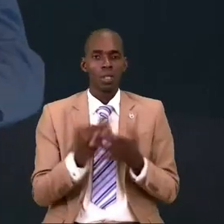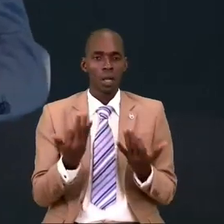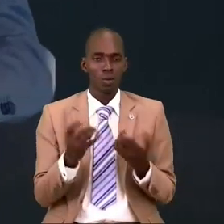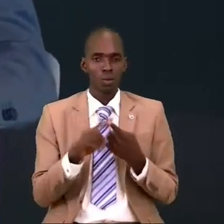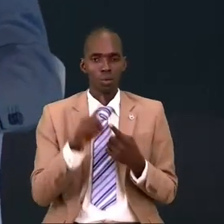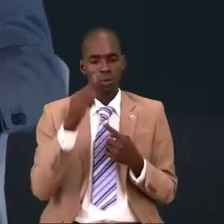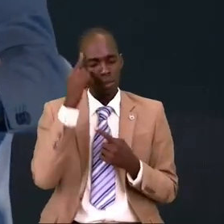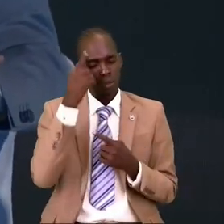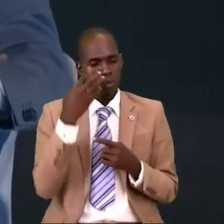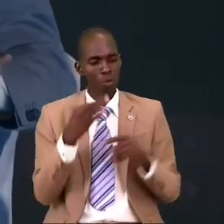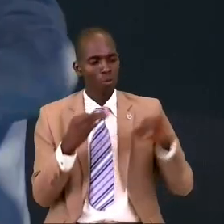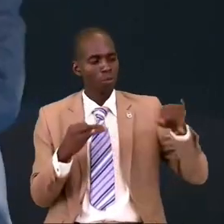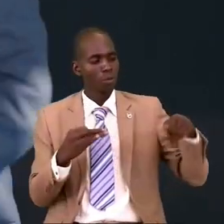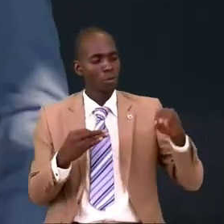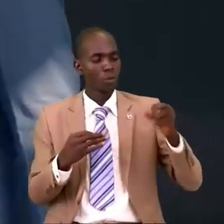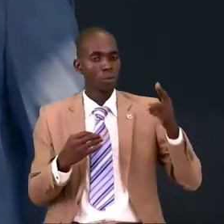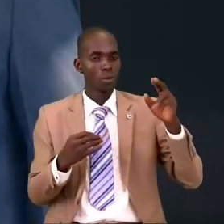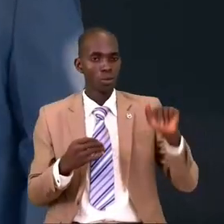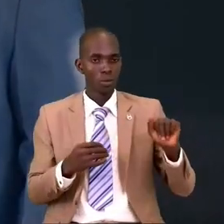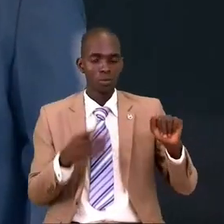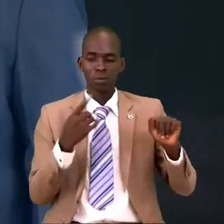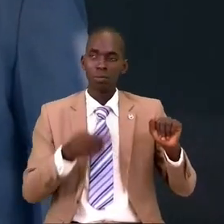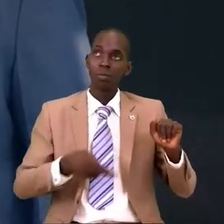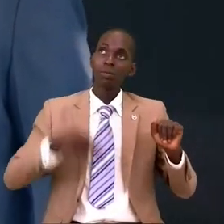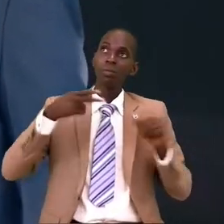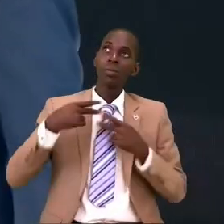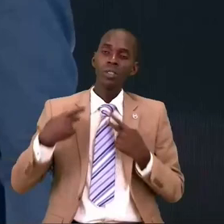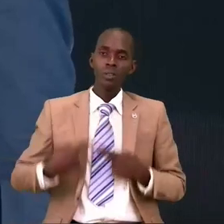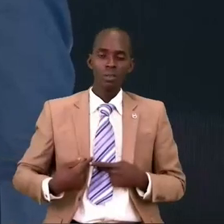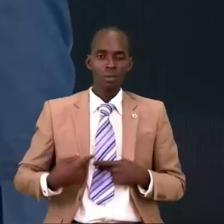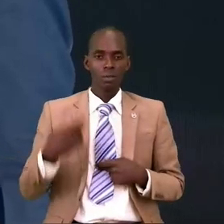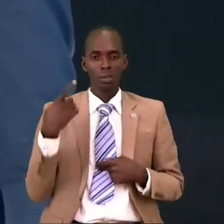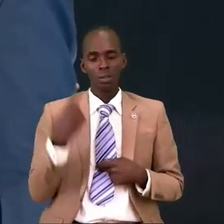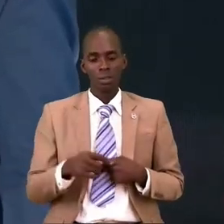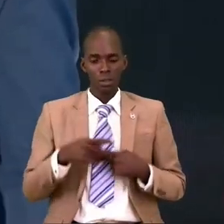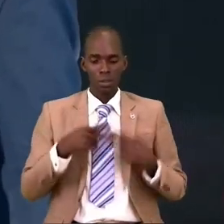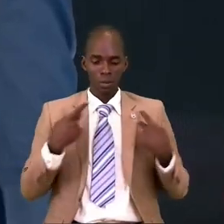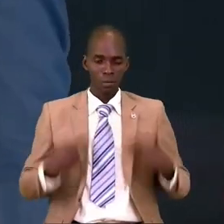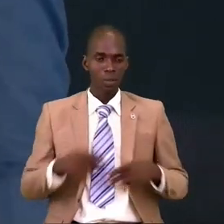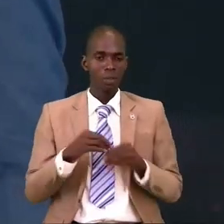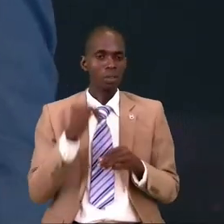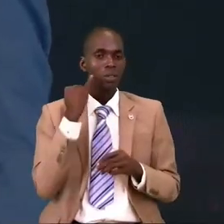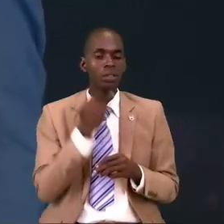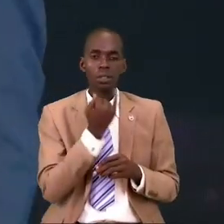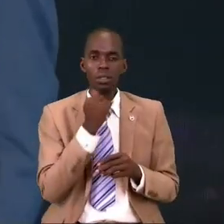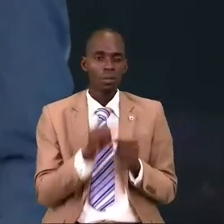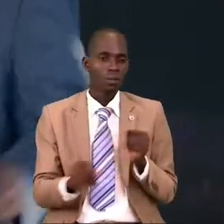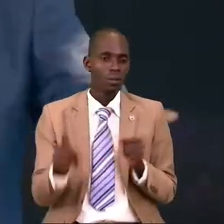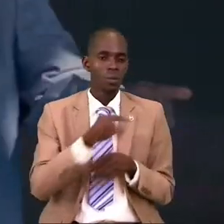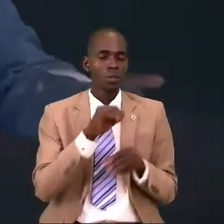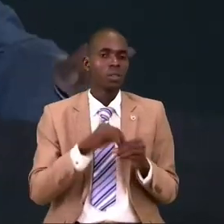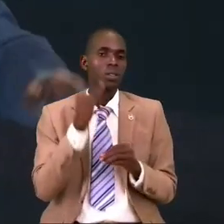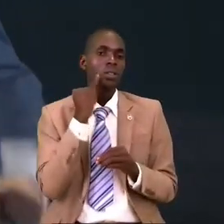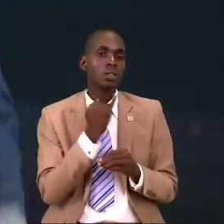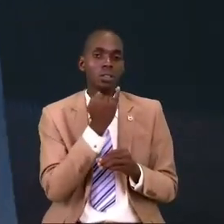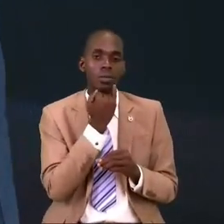Israël. Pense à tous ceux qui sont en Israël. Compare Josué à 1, 2, 3,